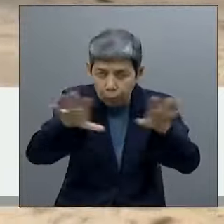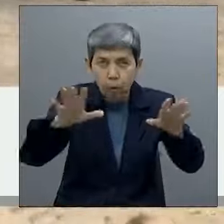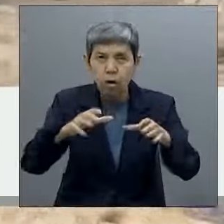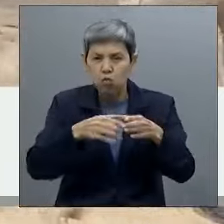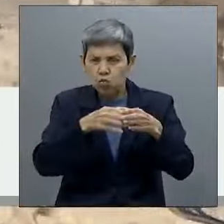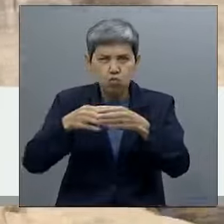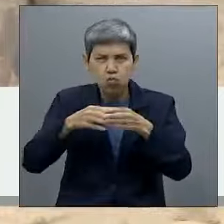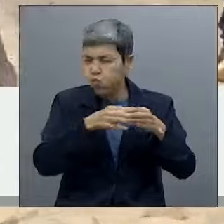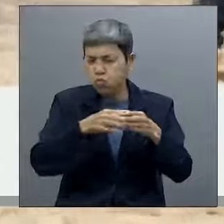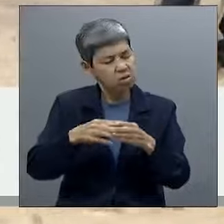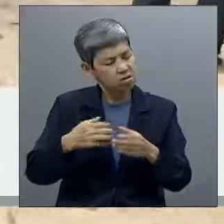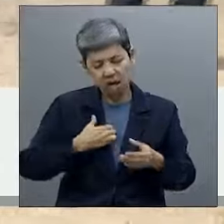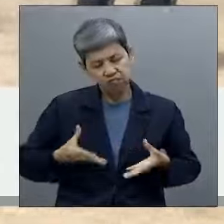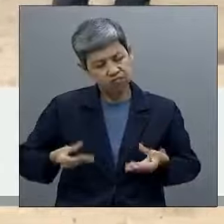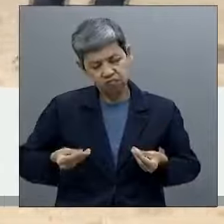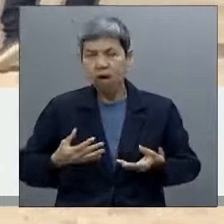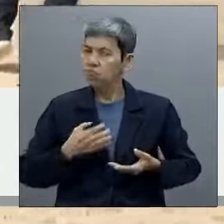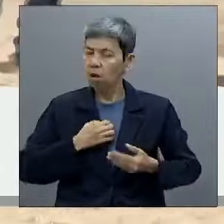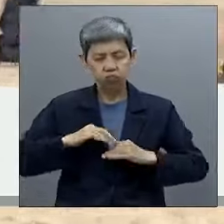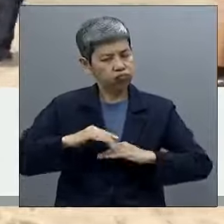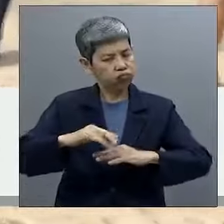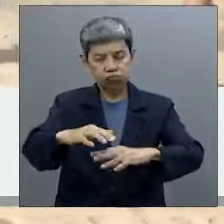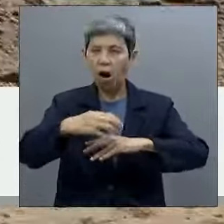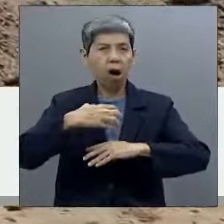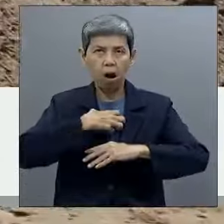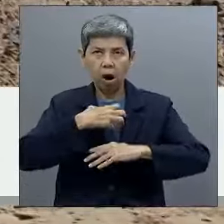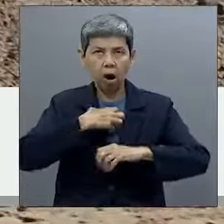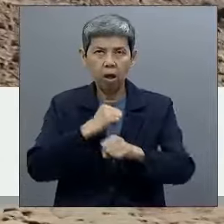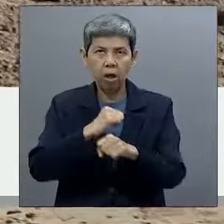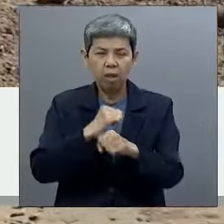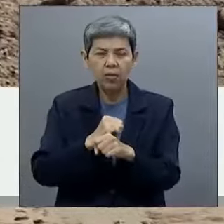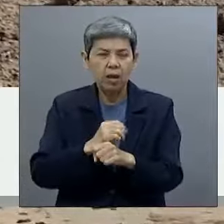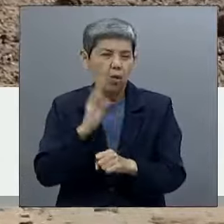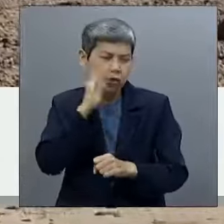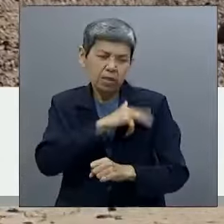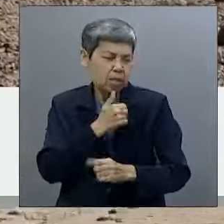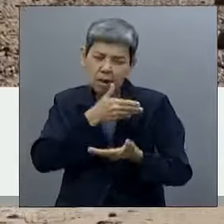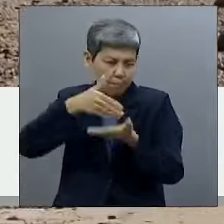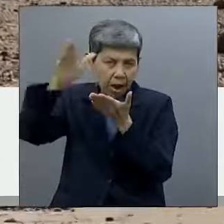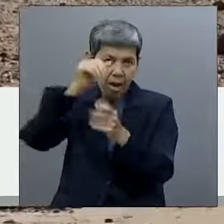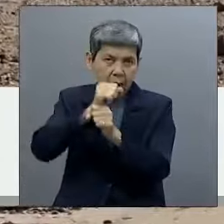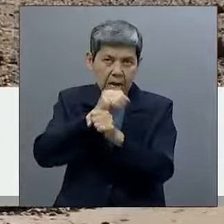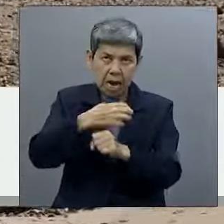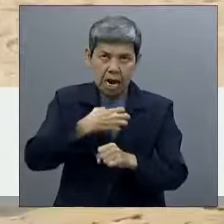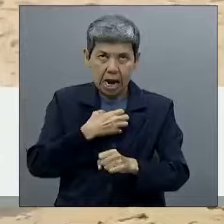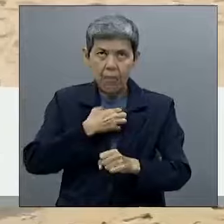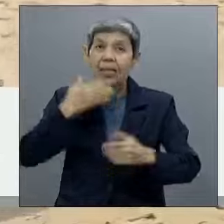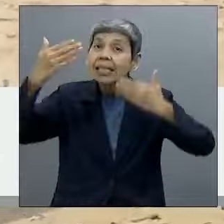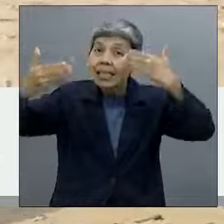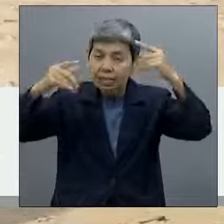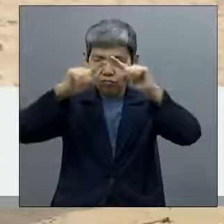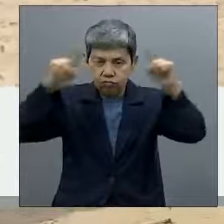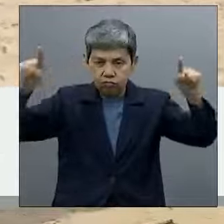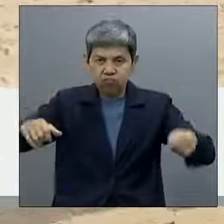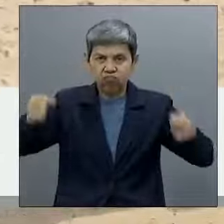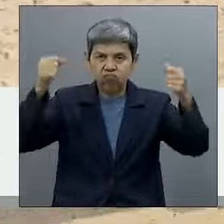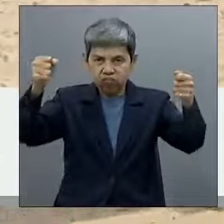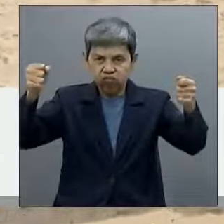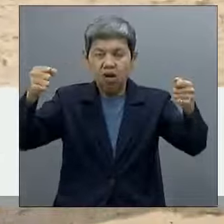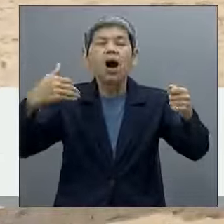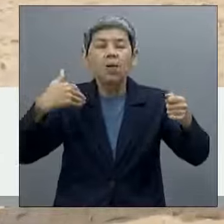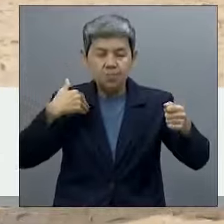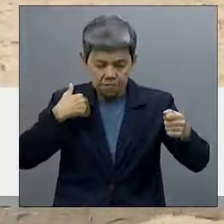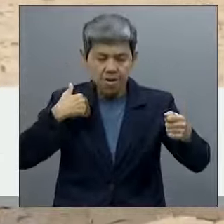กันทวงคืนหาดยาโมภายใต้สโลแกน Get Out David โดยกิจกรรมครั้งนี้ก็มีการเขียนป้ายแสดงออกเชิงสั